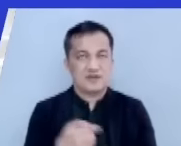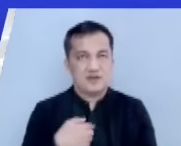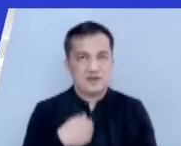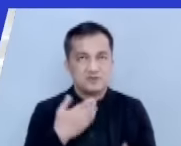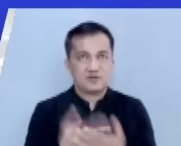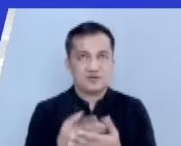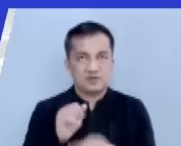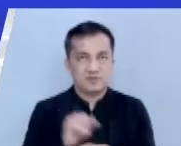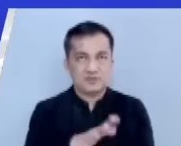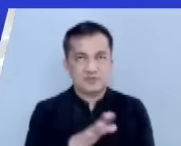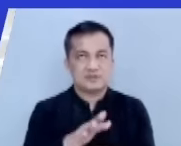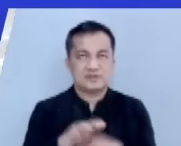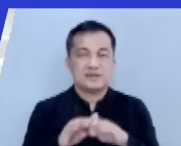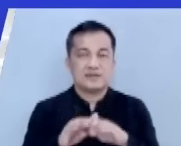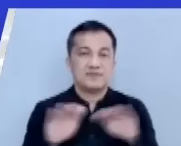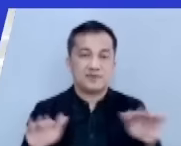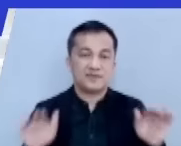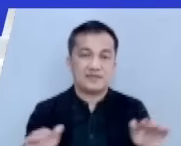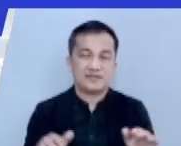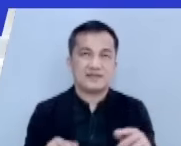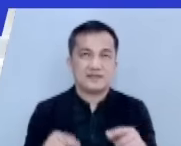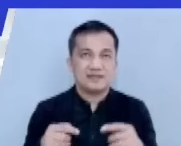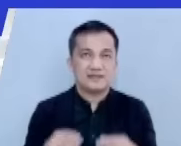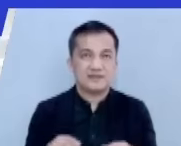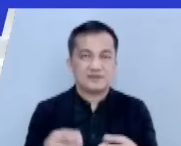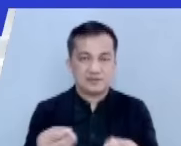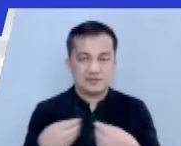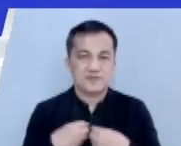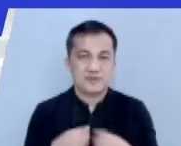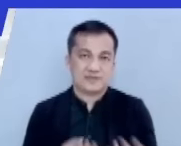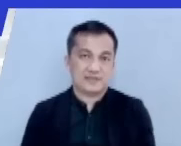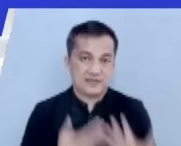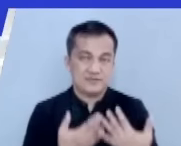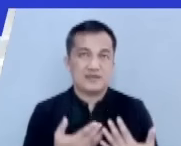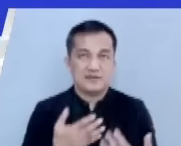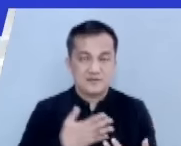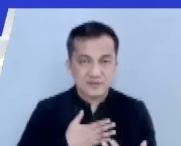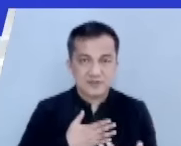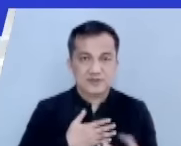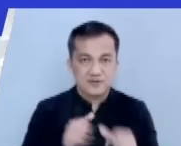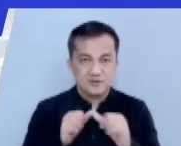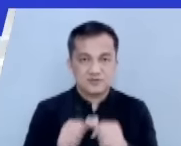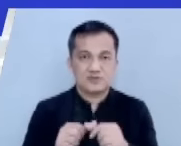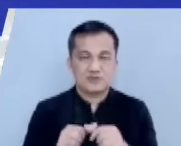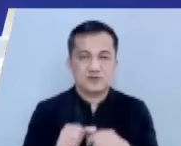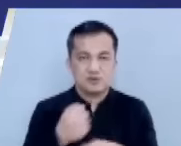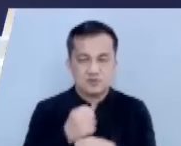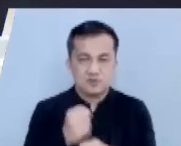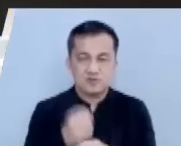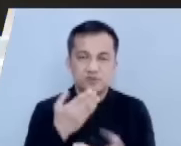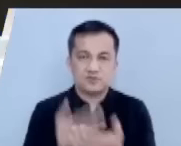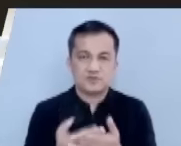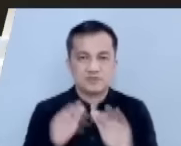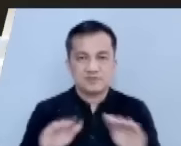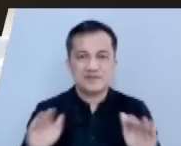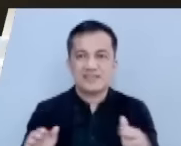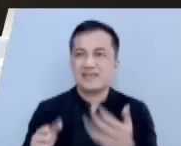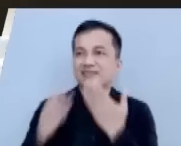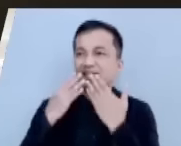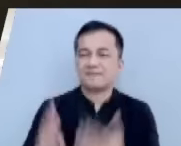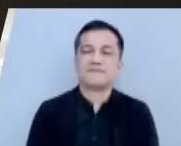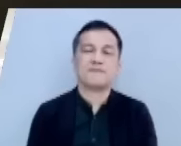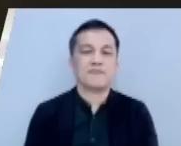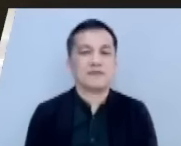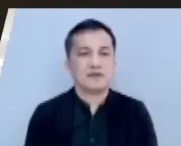at ito po ay magsisilbing inspirasyon para sa akin para patuloy na gumawa ng maganda sa mga bata. Thank you! Malaking bagay itong award